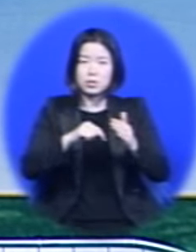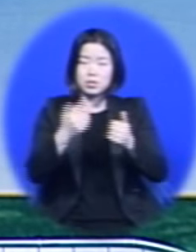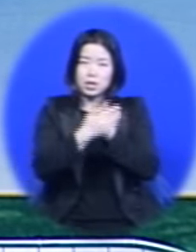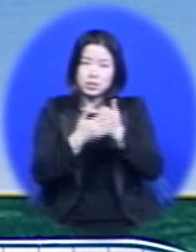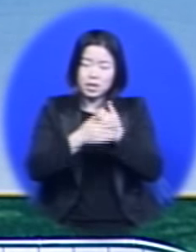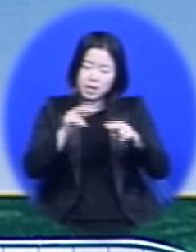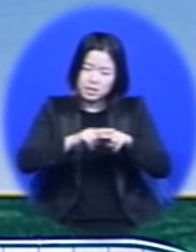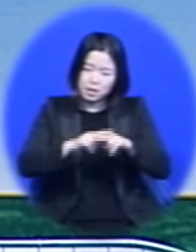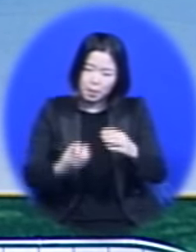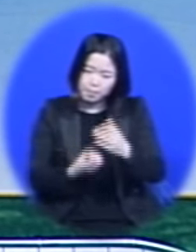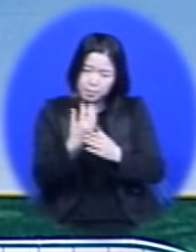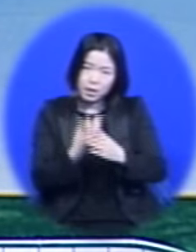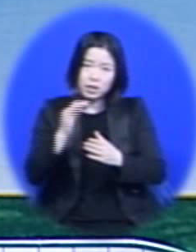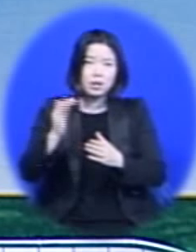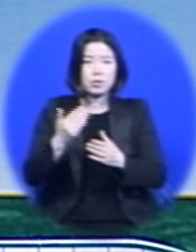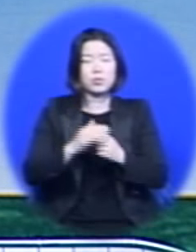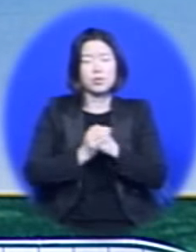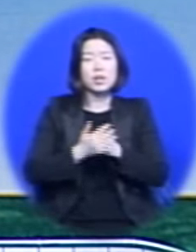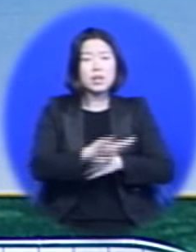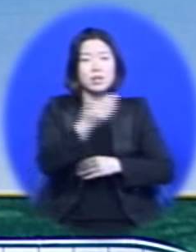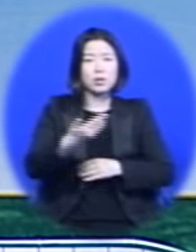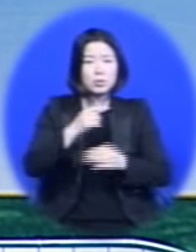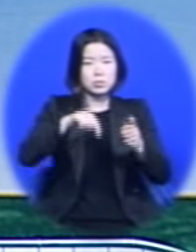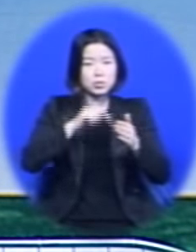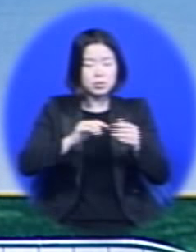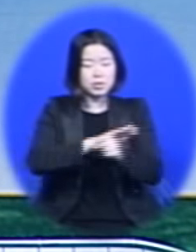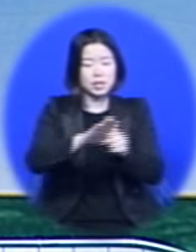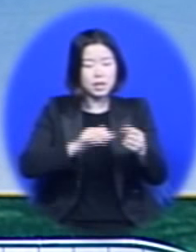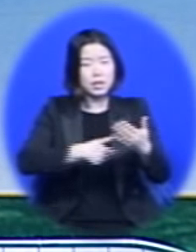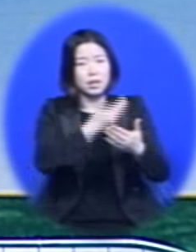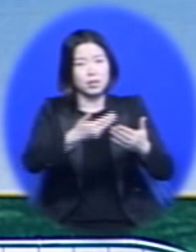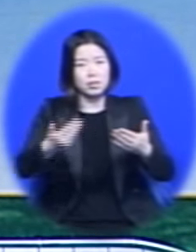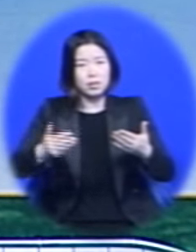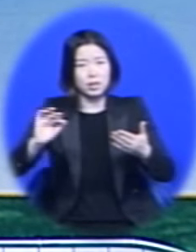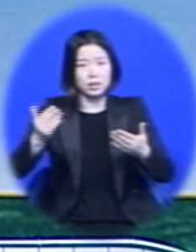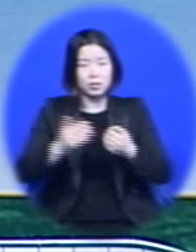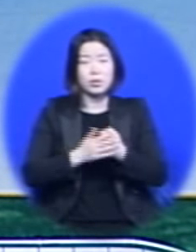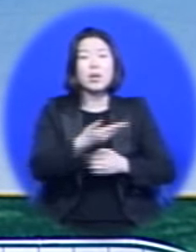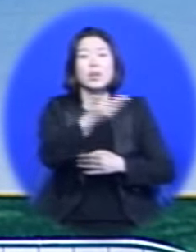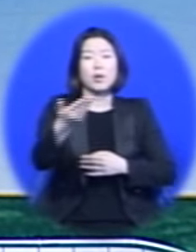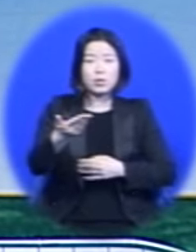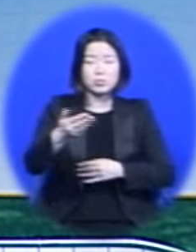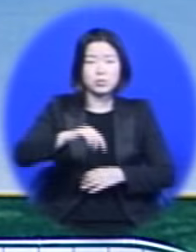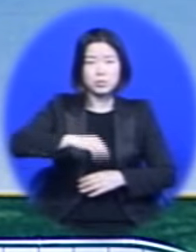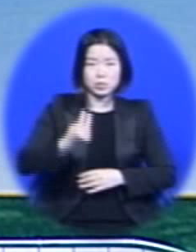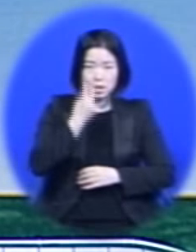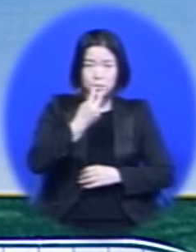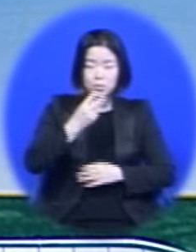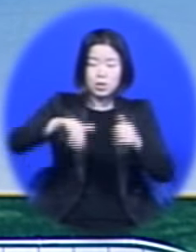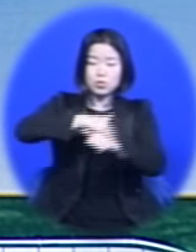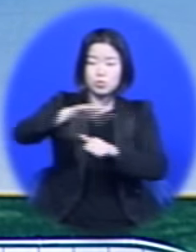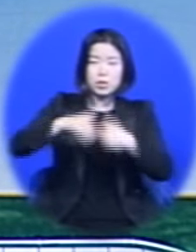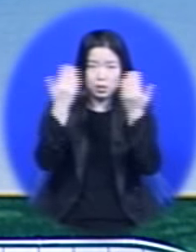나오게 하십니다. 여러분에게서 사랑이 흘러가게 하십니다. 여러분도 살고 여러분 주변에 있는 모든 사람이